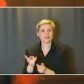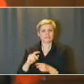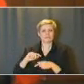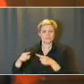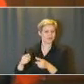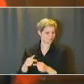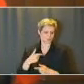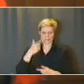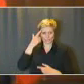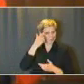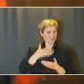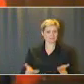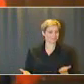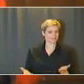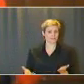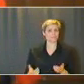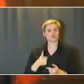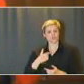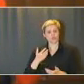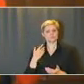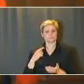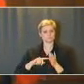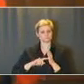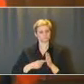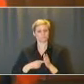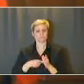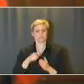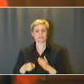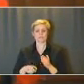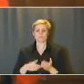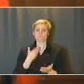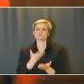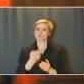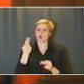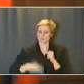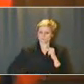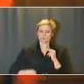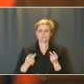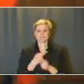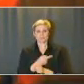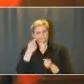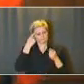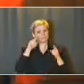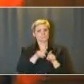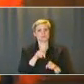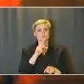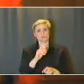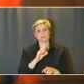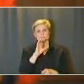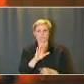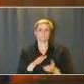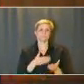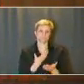alla fall inbilla mig. Jag yrkar också på att motionen avslås och att bifall till kommunstyrelsens förslag.